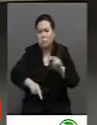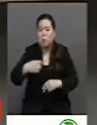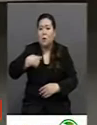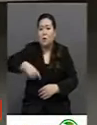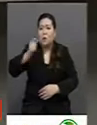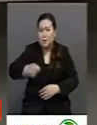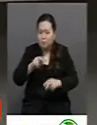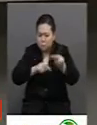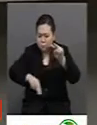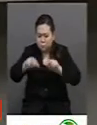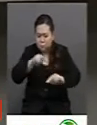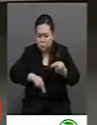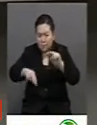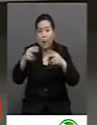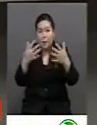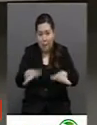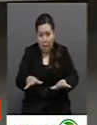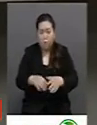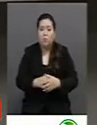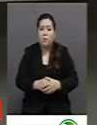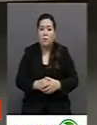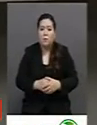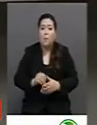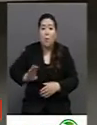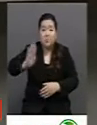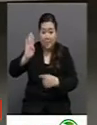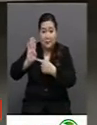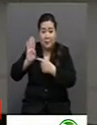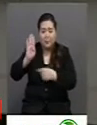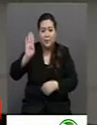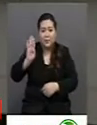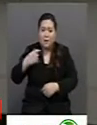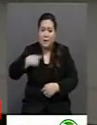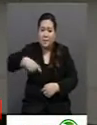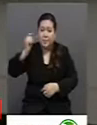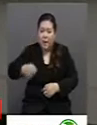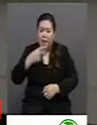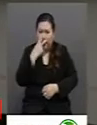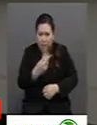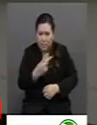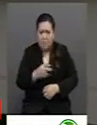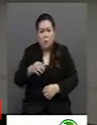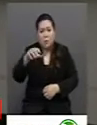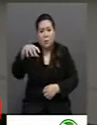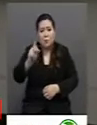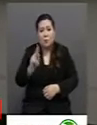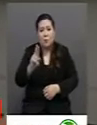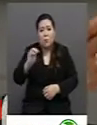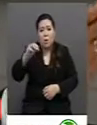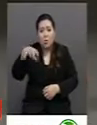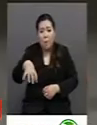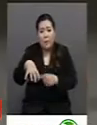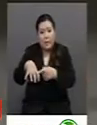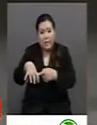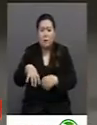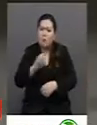างศาลเนี่ยก็พิจารณาคำฟ้องของโจทก์แล้วก็คือซูเปอร์ซาร่าเนี่ยค่ะก็คือเห็นว่าจำเลยเนี่ยก็คือกรมศุลกากรกับพวกเนี่ยมีพฤติกรร